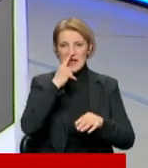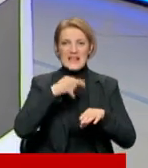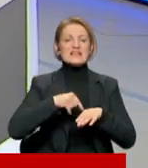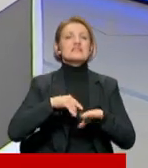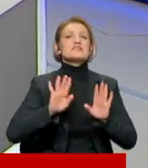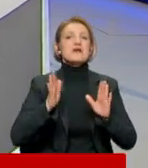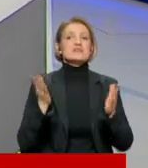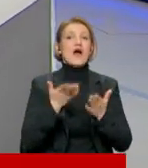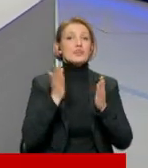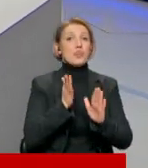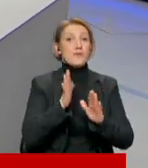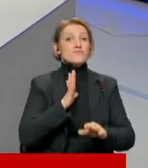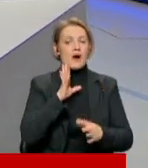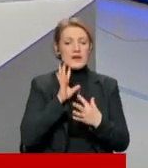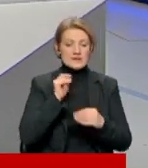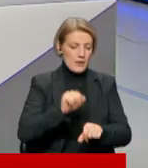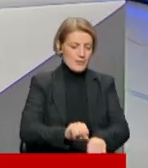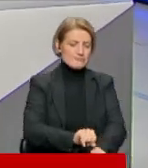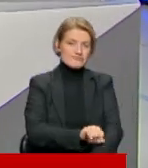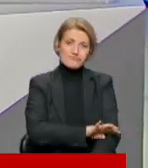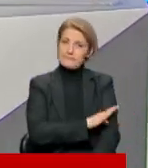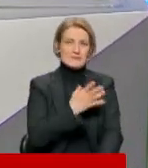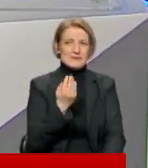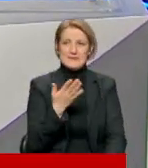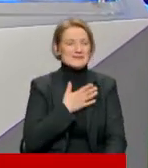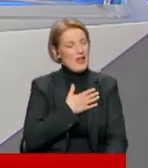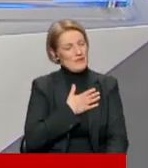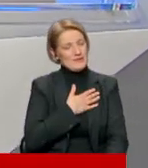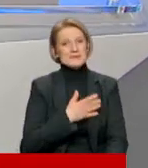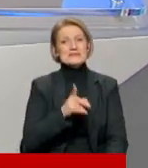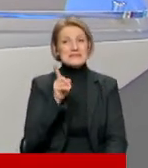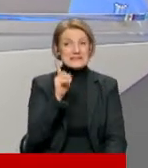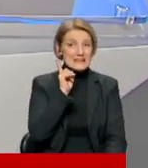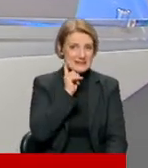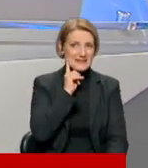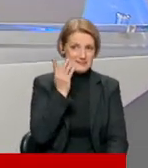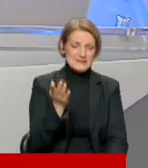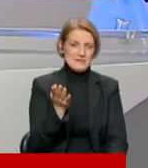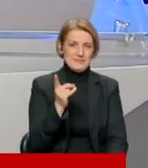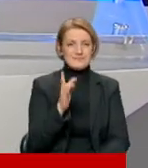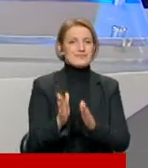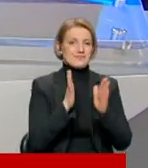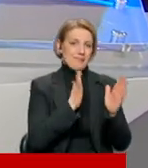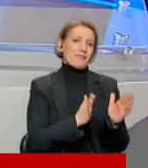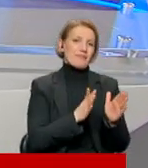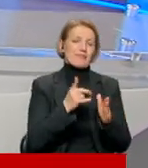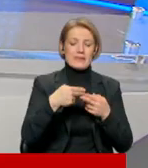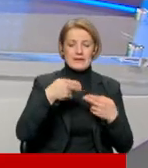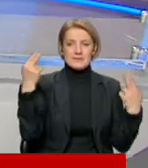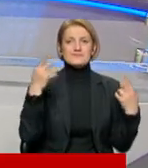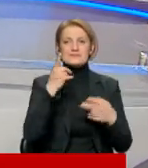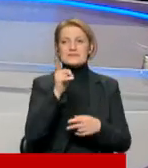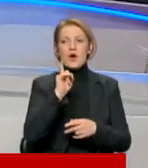İnanılmaz. Daha devamı da var. İnsanın tüyleri diken diken oluyor. Sağ olun. Sizi dinlediğimizde bir yandan o öyküyü,